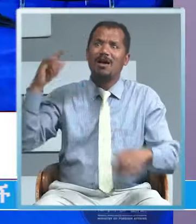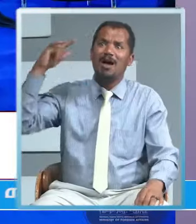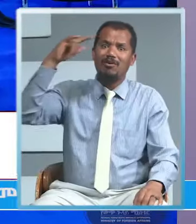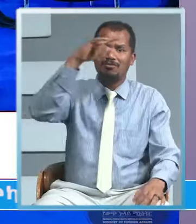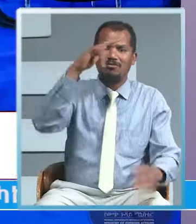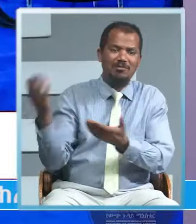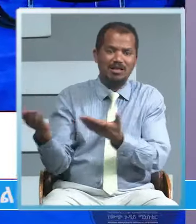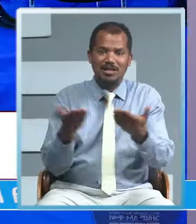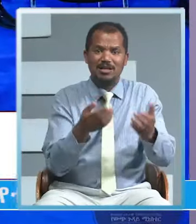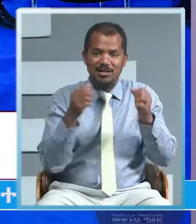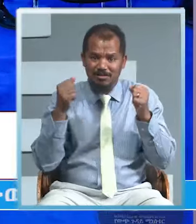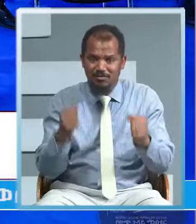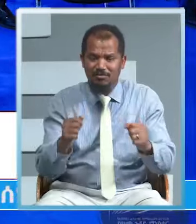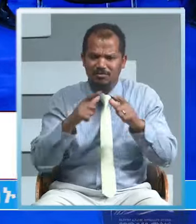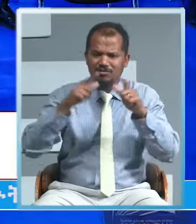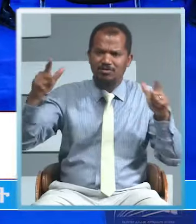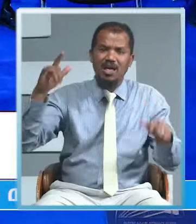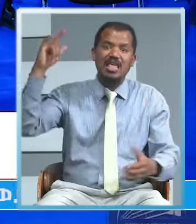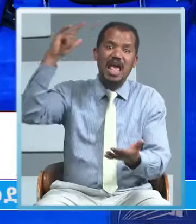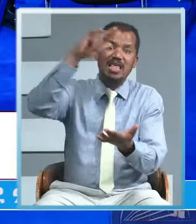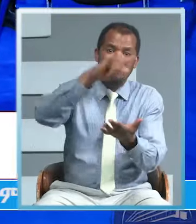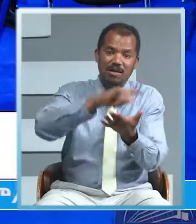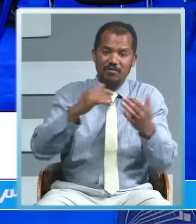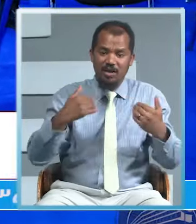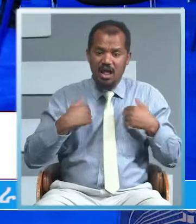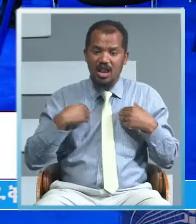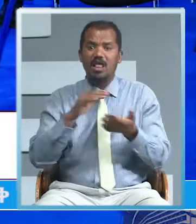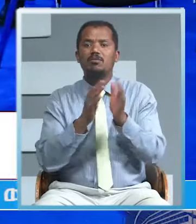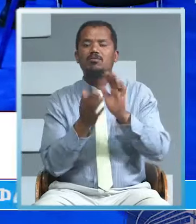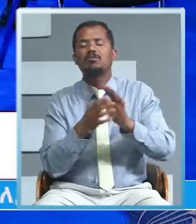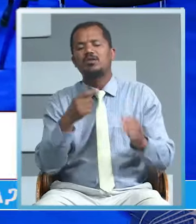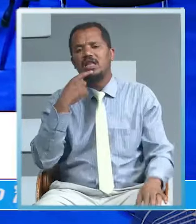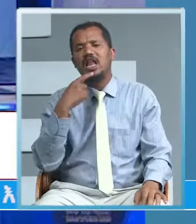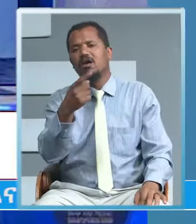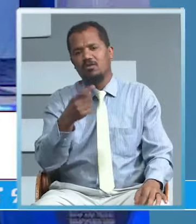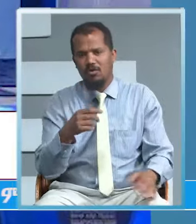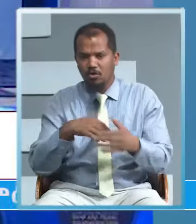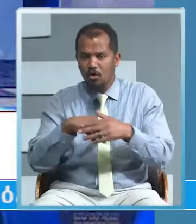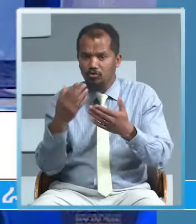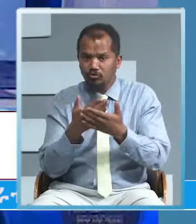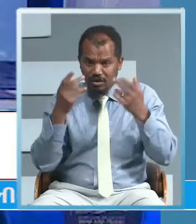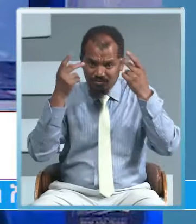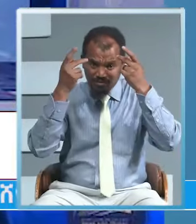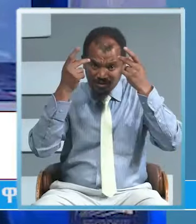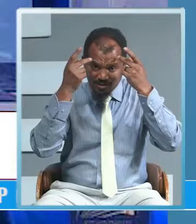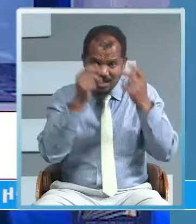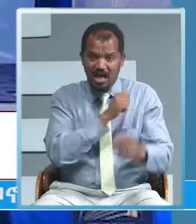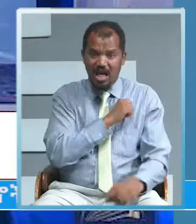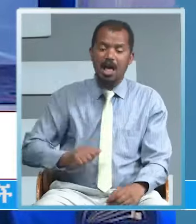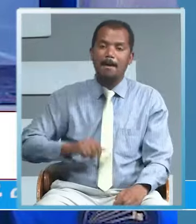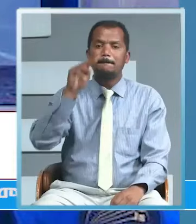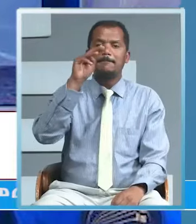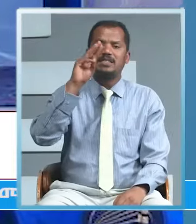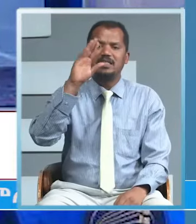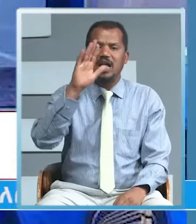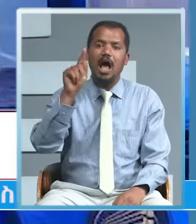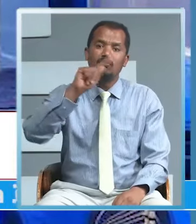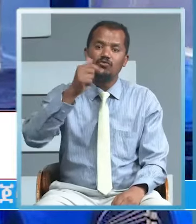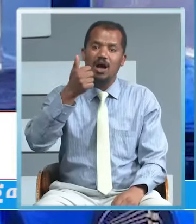አውሮፕላን ማስተናገድ የሚያስችል ግዙፍ የአየር ማረፊያ ያላት መሆኑን አስመስክሯል ብለዋል። የውጭ ጉዳይ ሚኒስትር ዴታ አምባሳደር ምስጋኑ